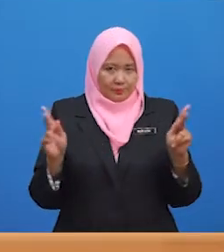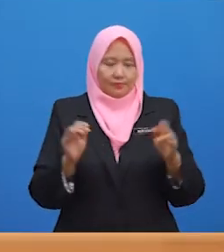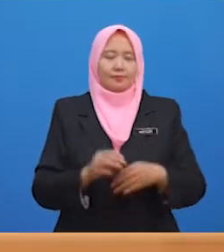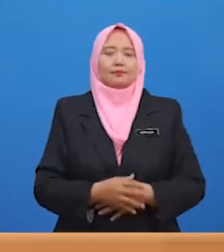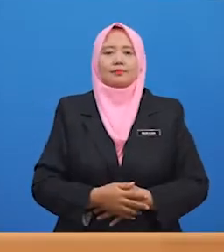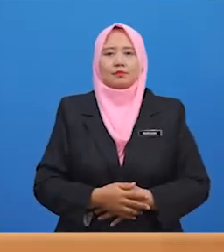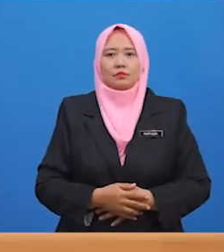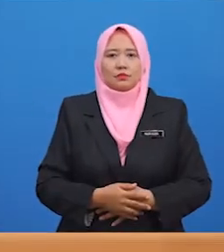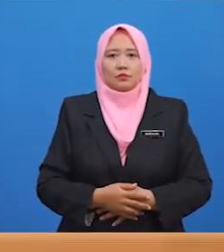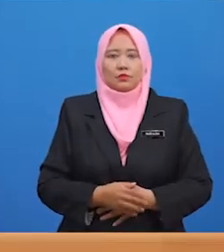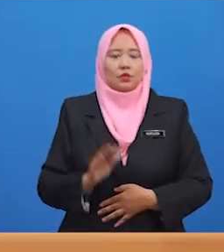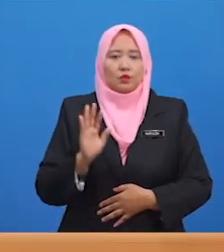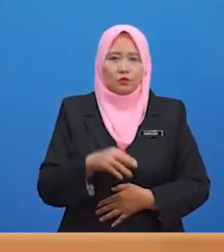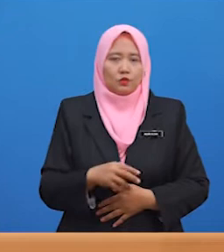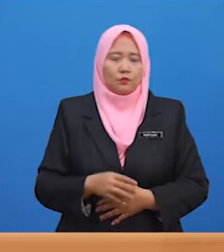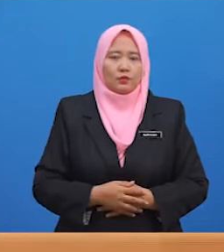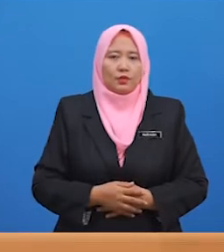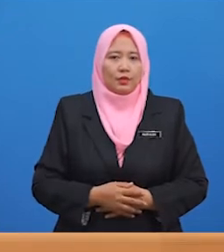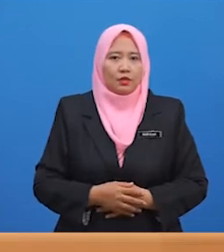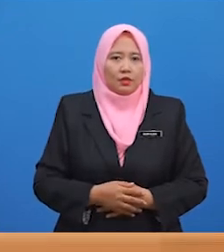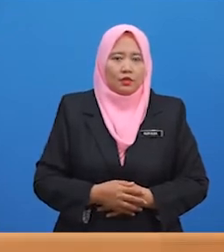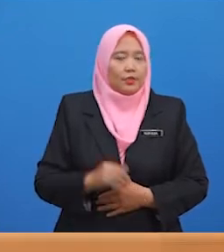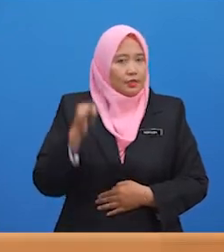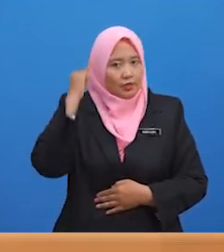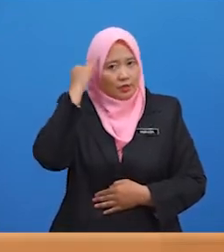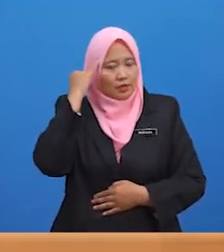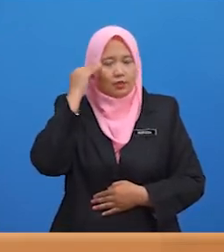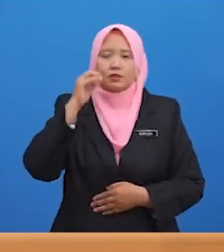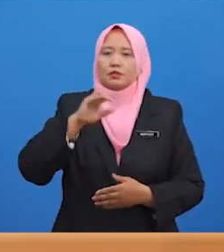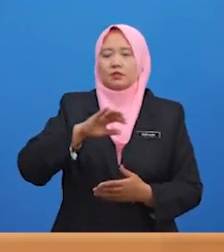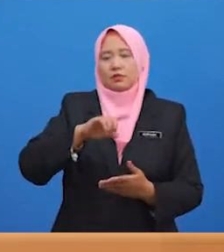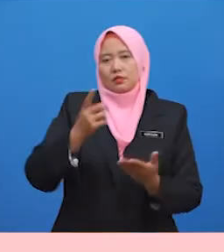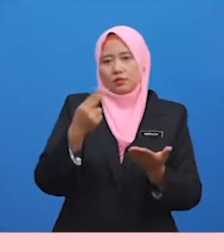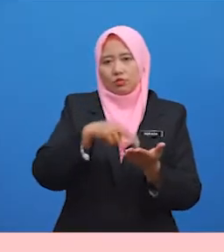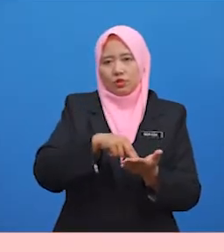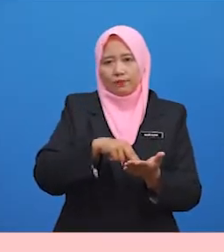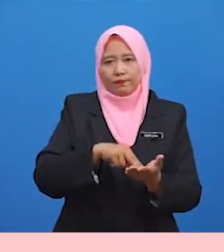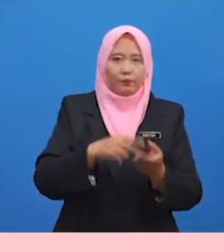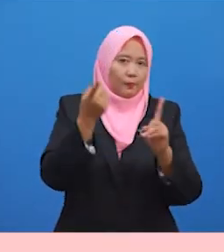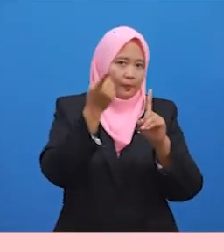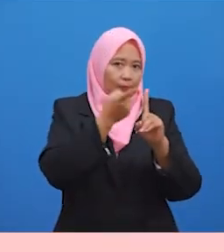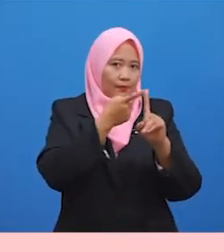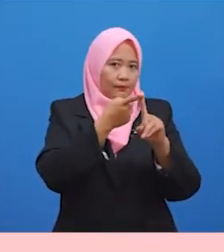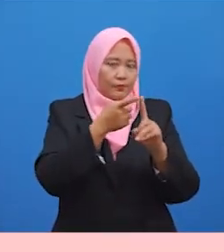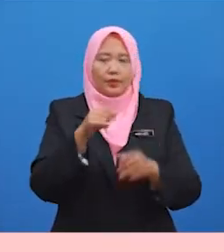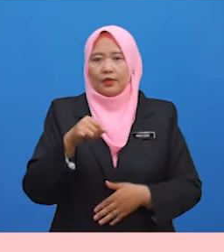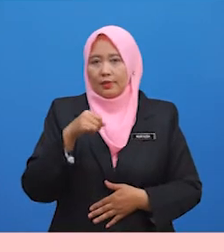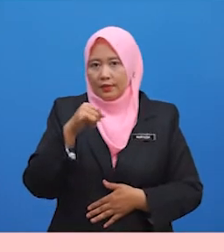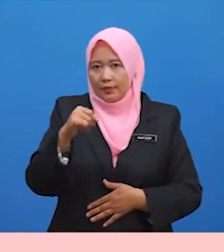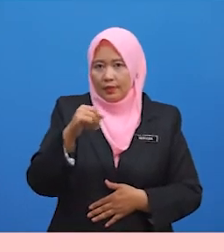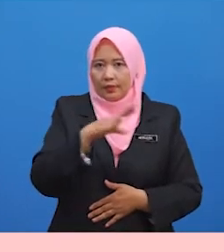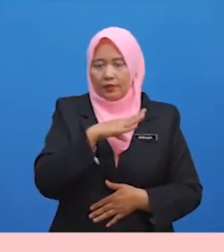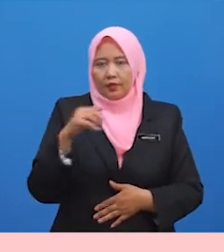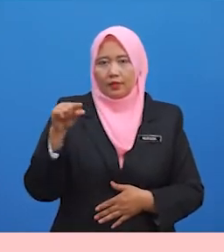Baiklah pelajar, kita imbas semula apa yang kita pelajari pada episod kali ini. Pertama, kita belajar mengenai tanda